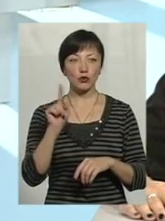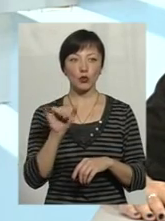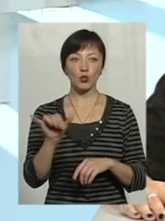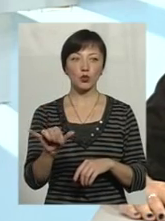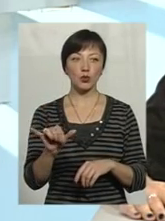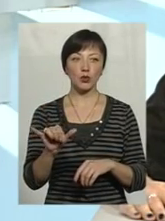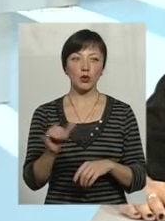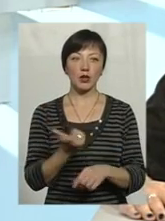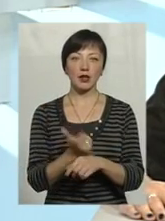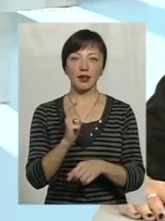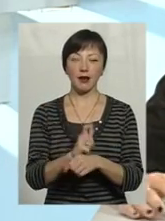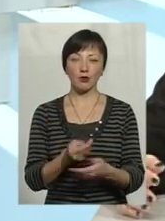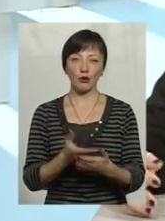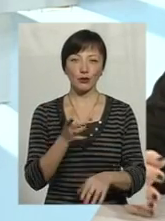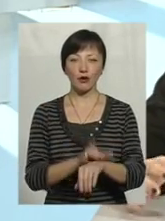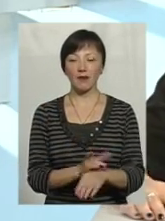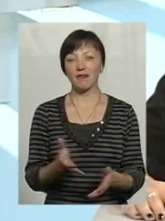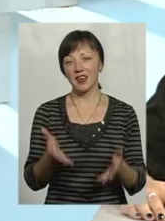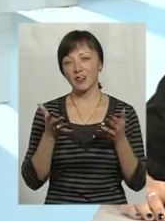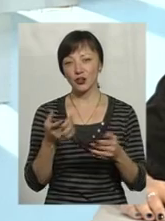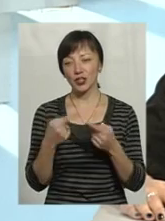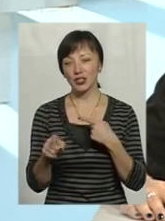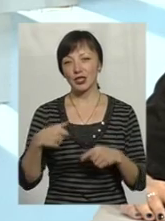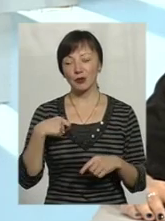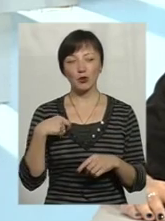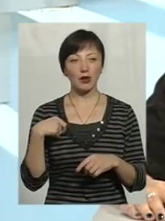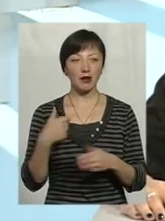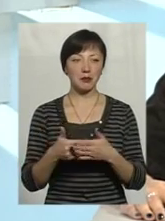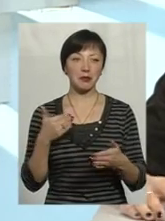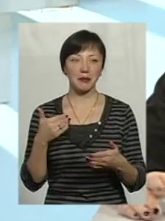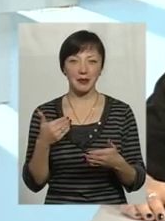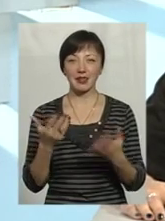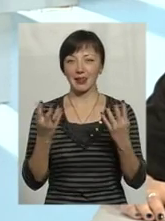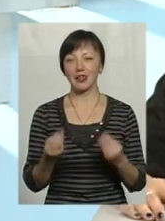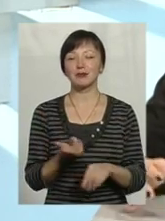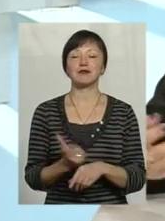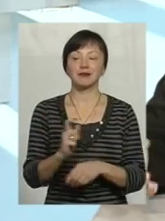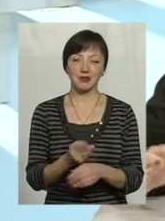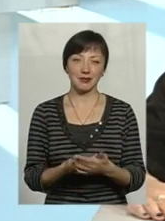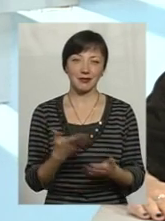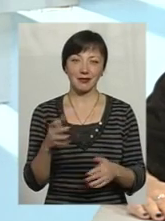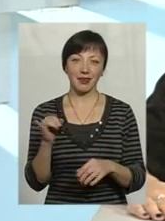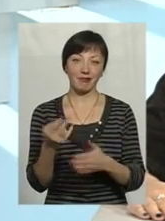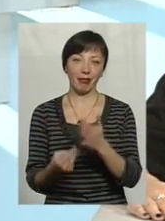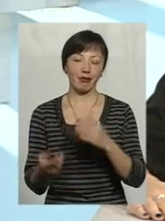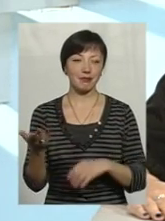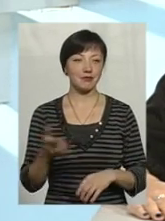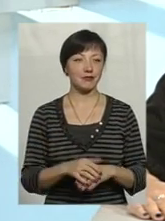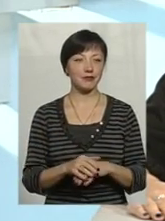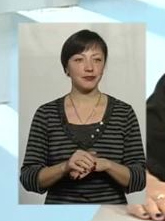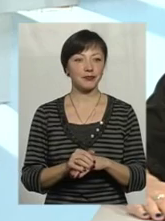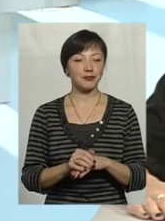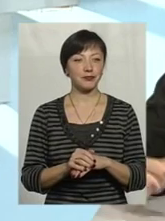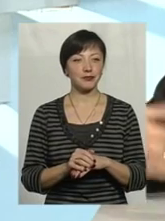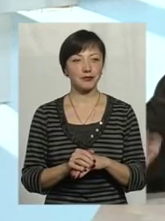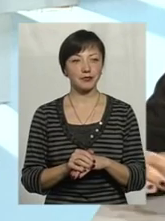нього найдорожчий годинник, виявилося, що інший депутат перед день купив собі ще дорожчий. І він якби перебив всі ці